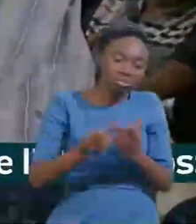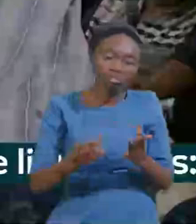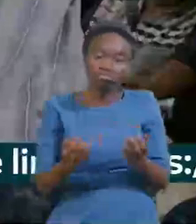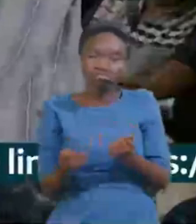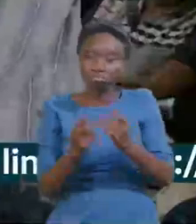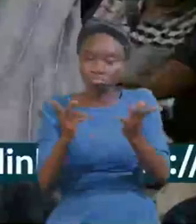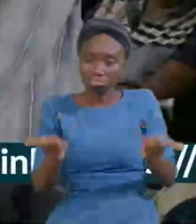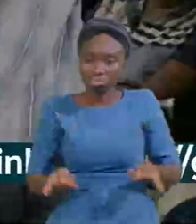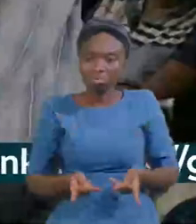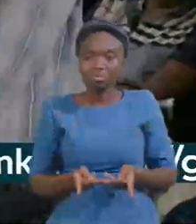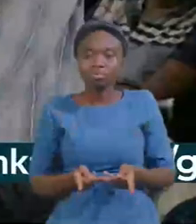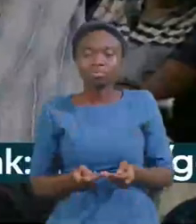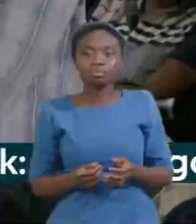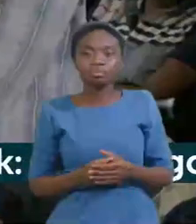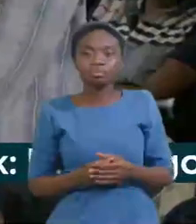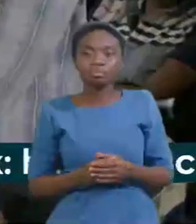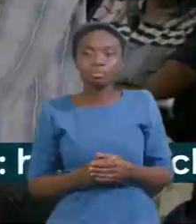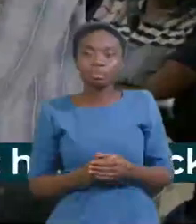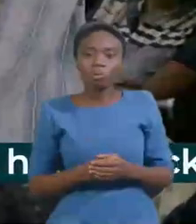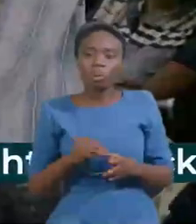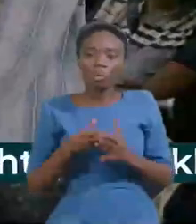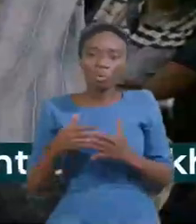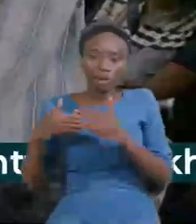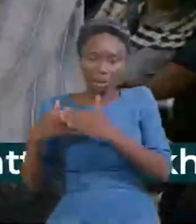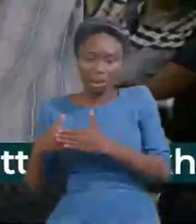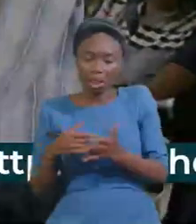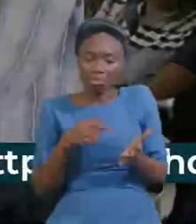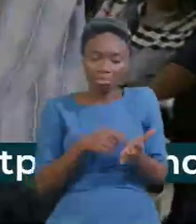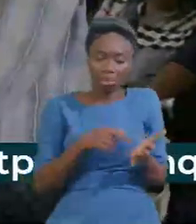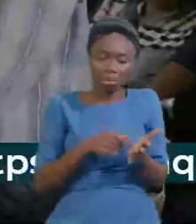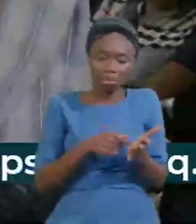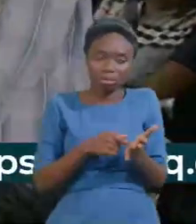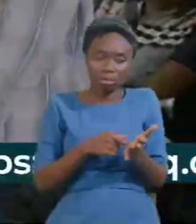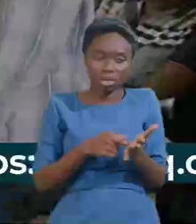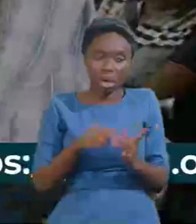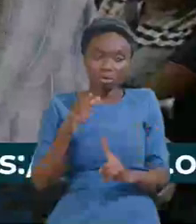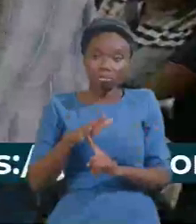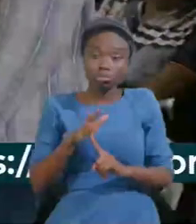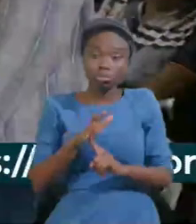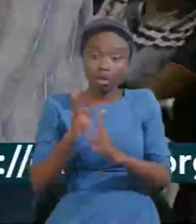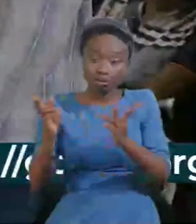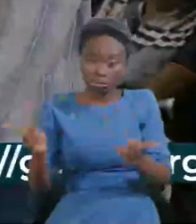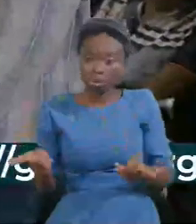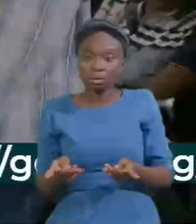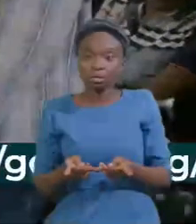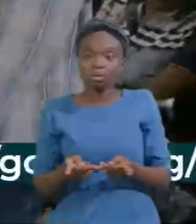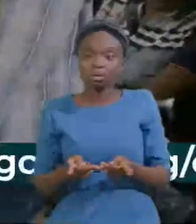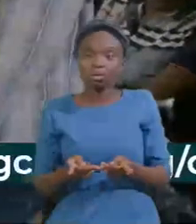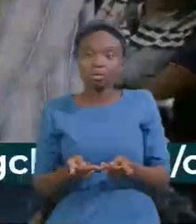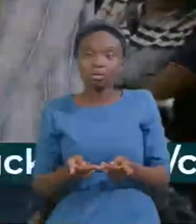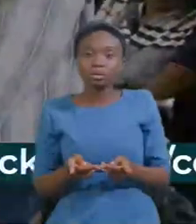à côté de ce parking or near this popular store, ou derrière cette boutique populaire